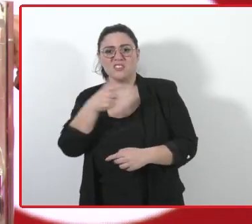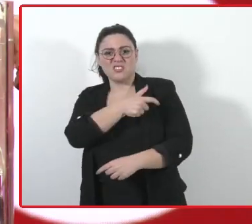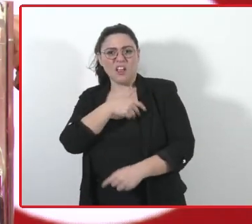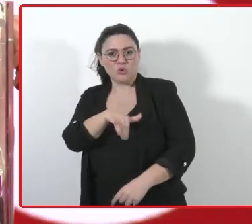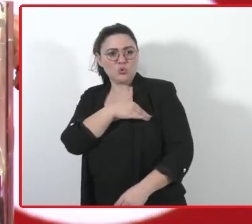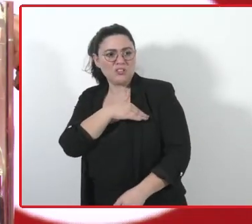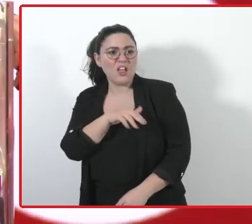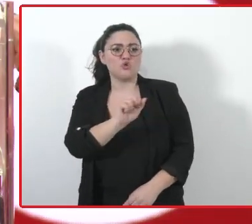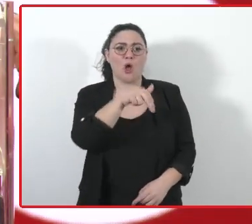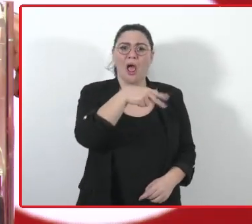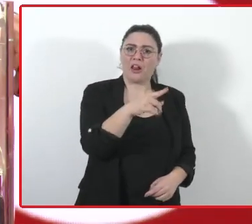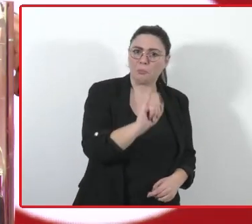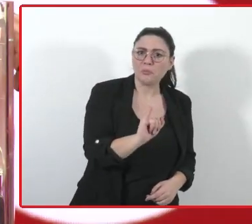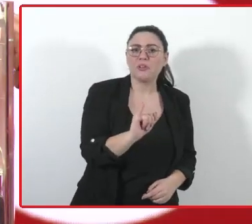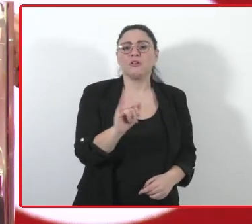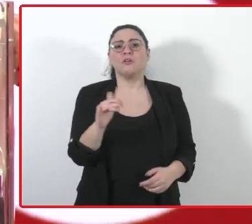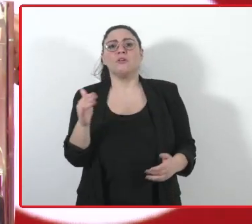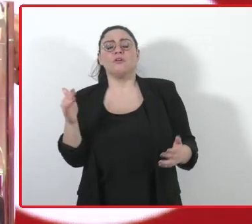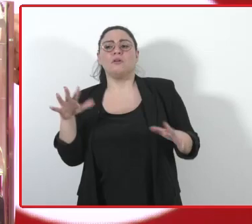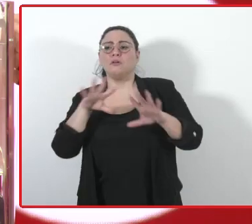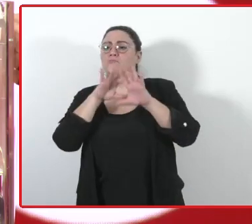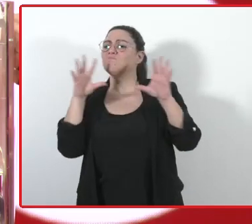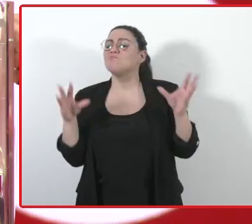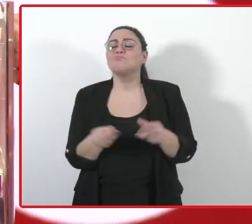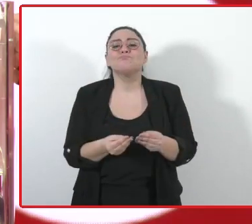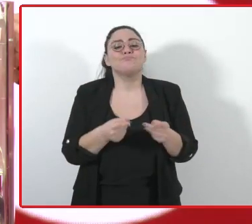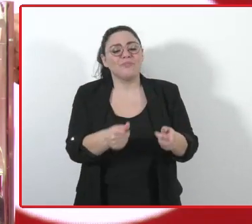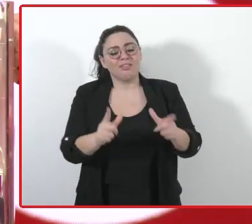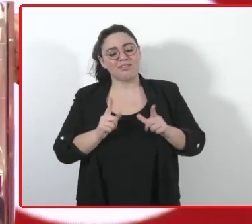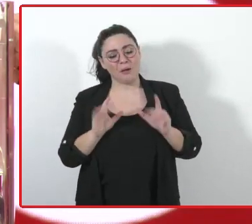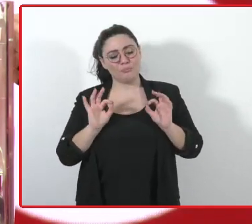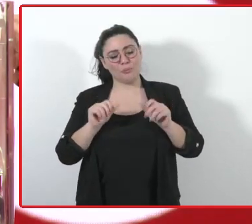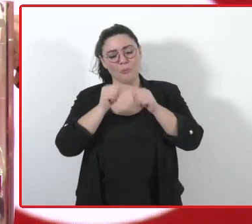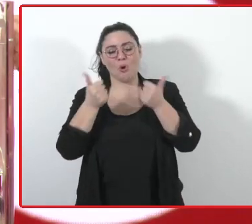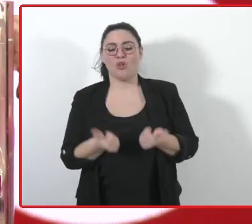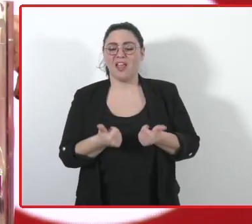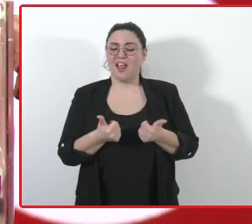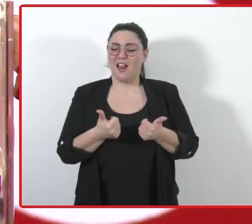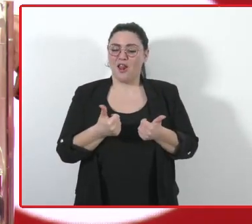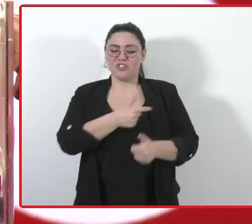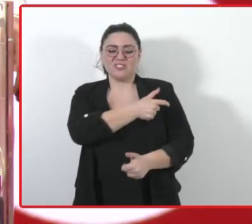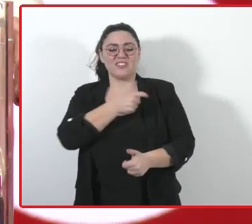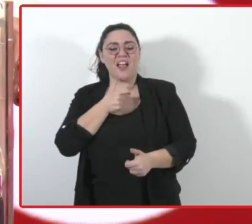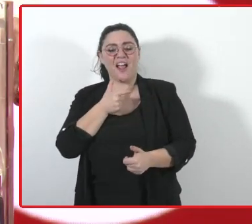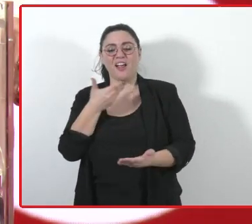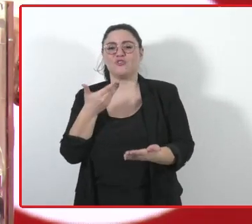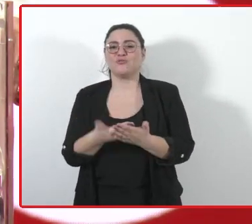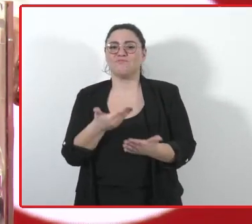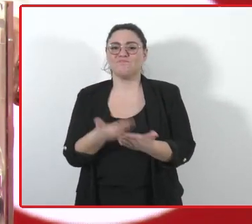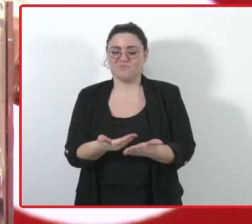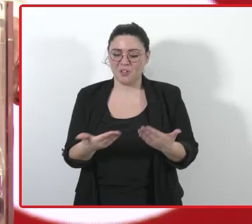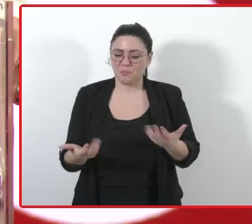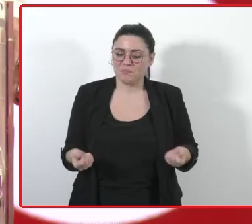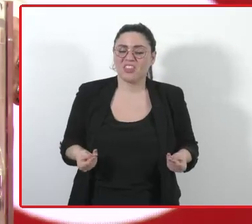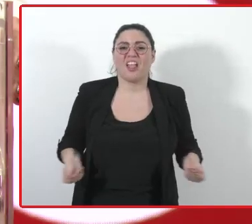studentesco è il modello nostro di sindacato di strada e di sindacato di prossimità Quanti sono